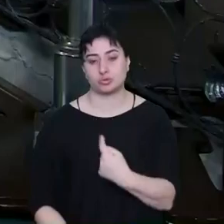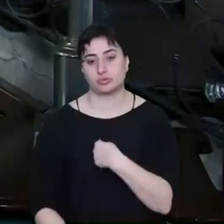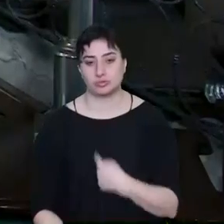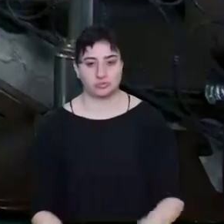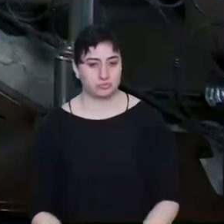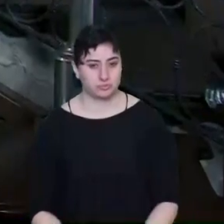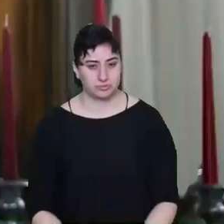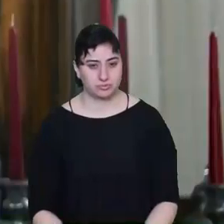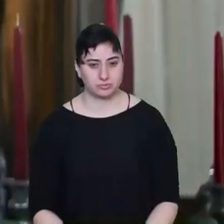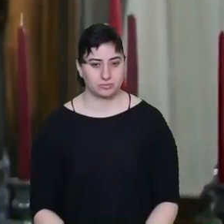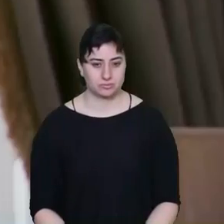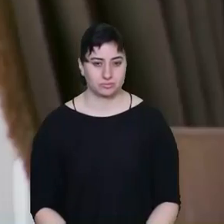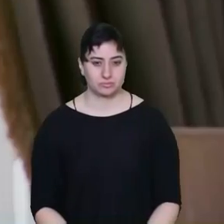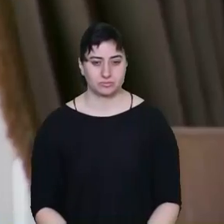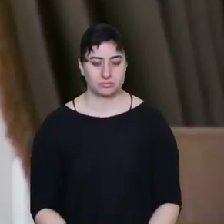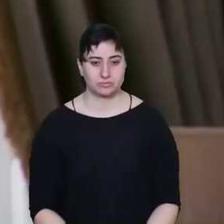Şükrü.